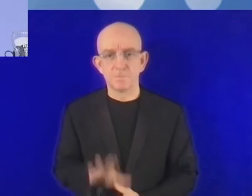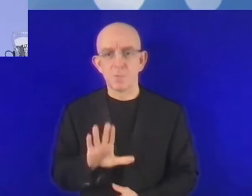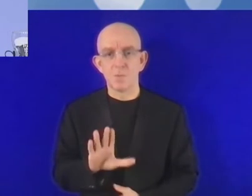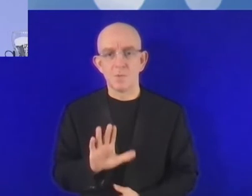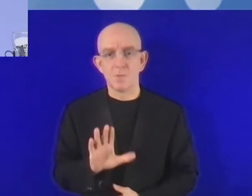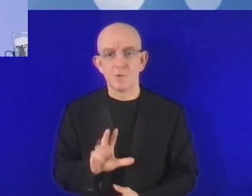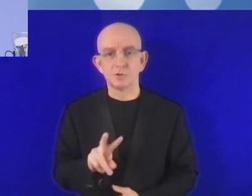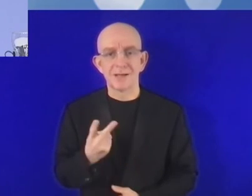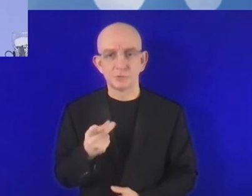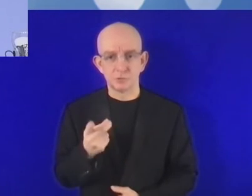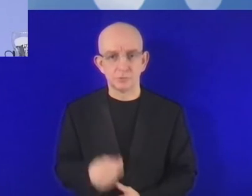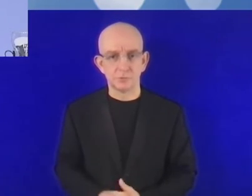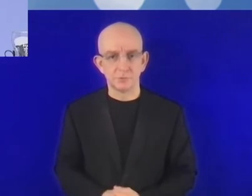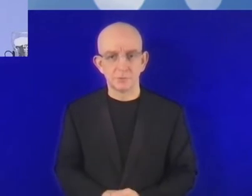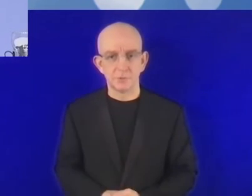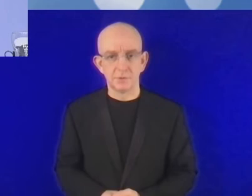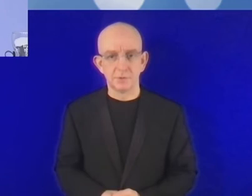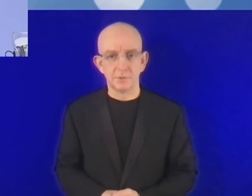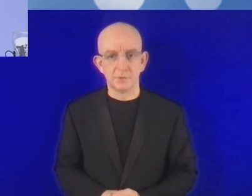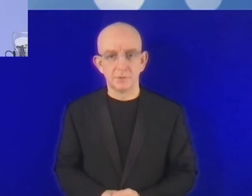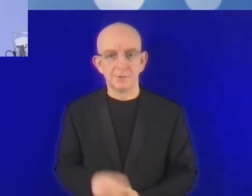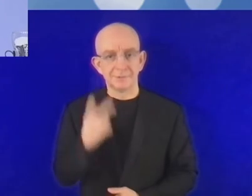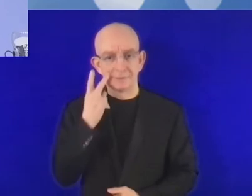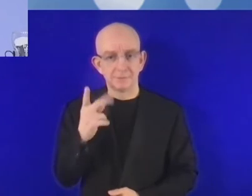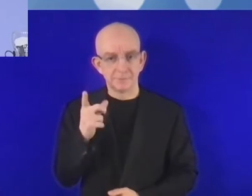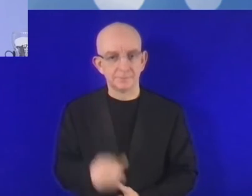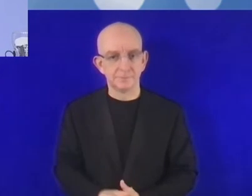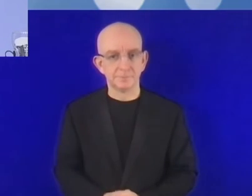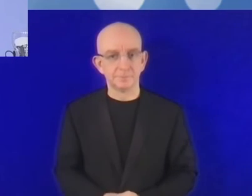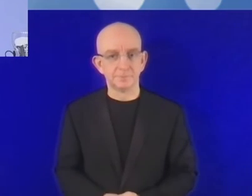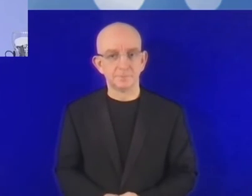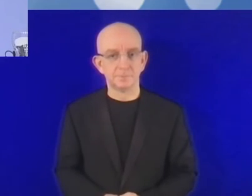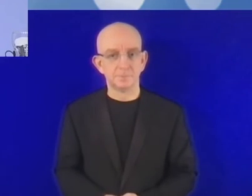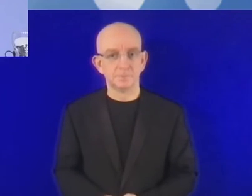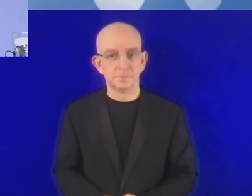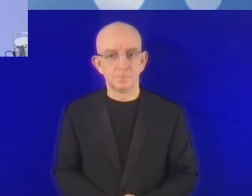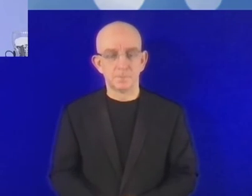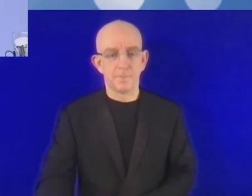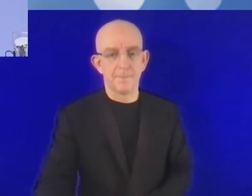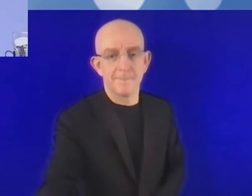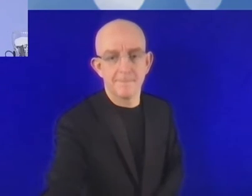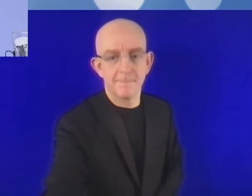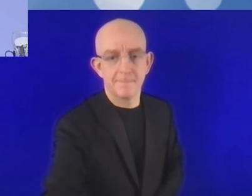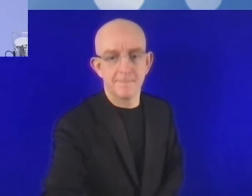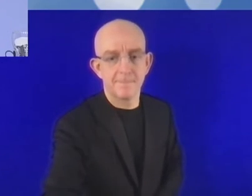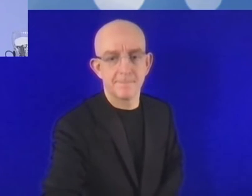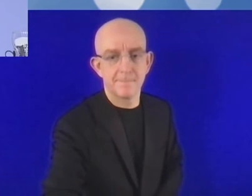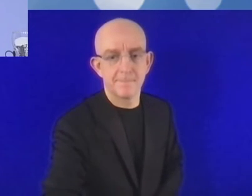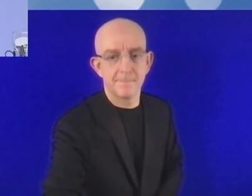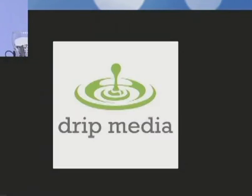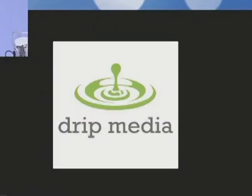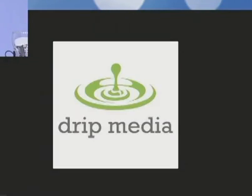развивающимся странам, нуждающимся в поддержке. Конечно, здесь необходимо содействие частных инвесторов с